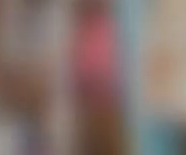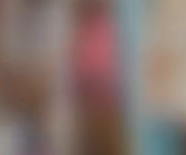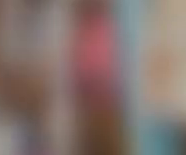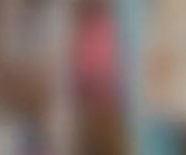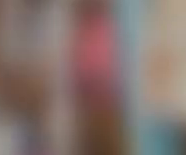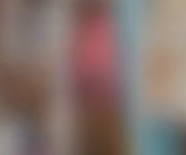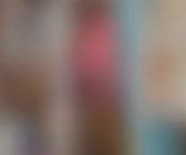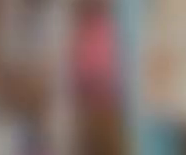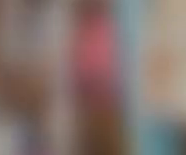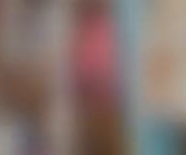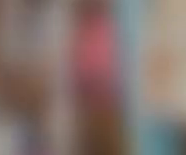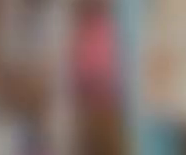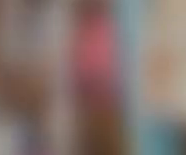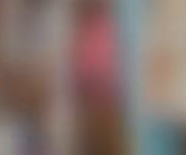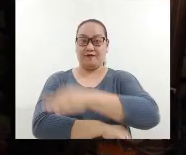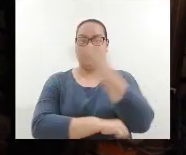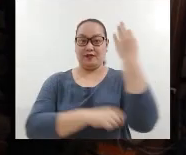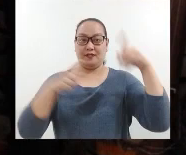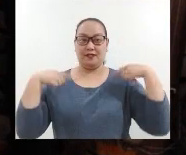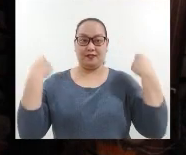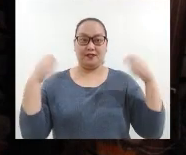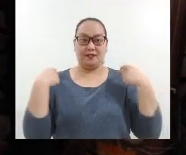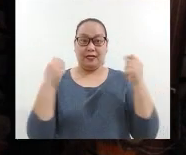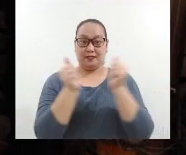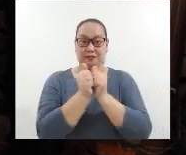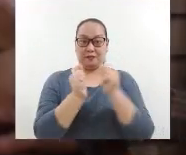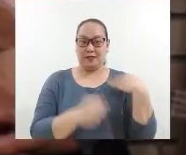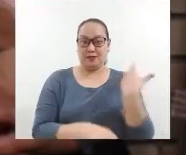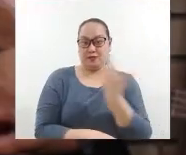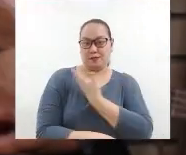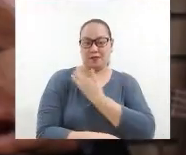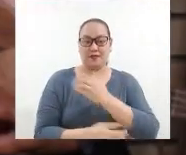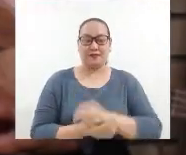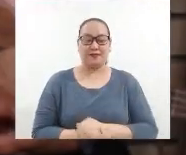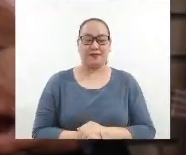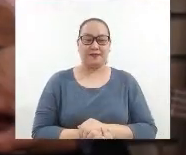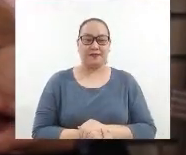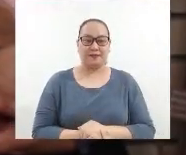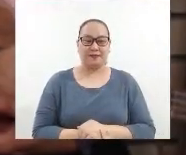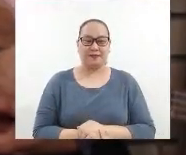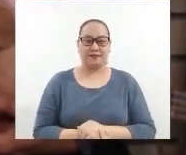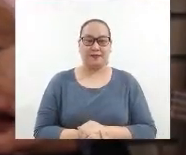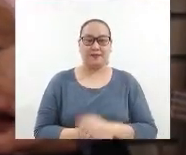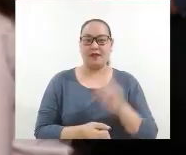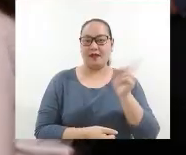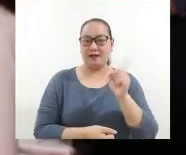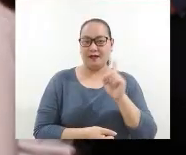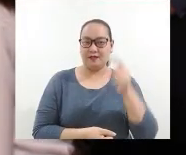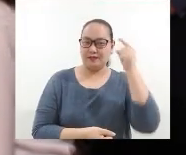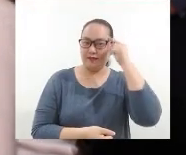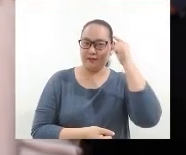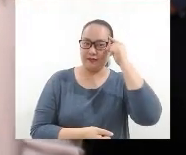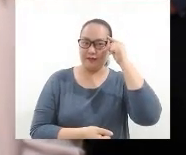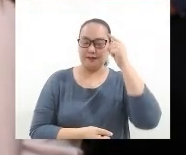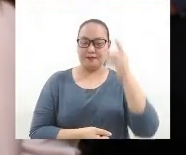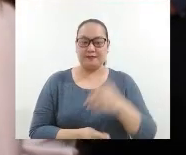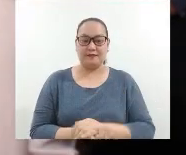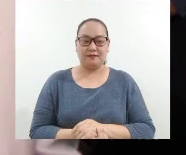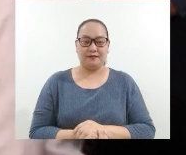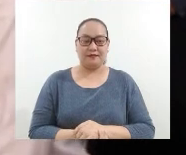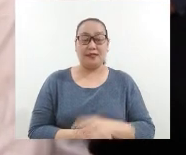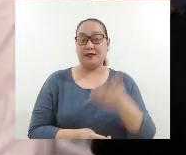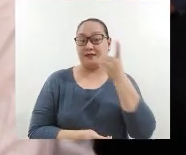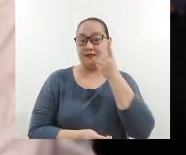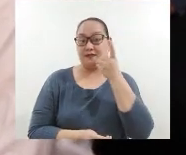Oh, mga Fernandino teens, samahan niyo kami, ha? Ano ang iyong naisip, Dino?